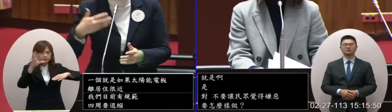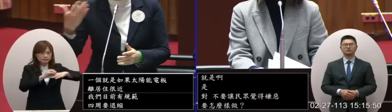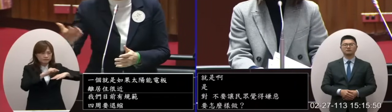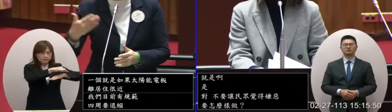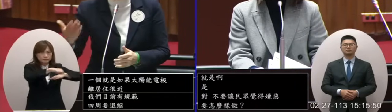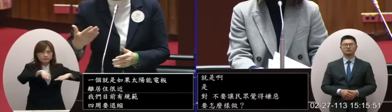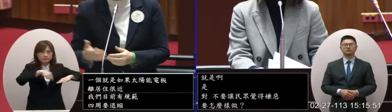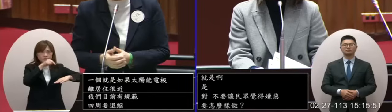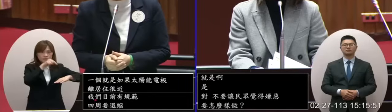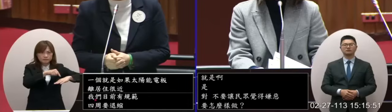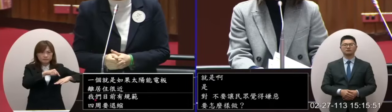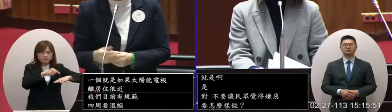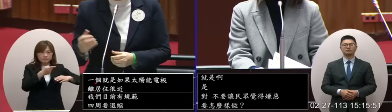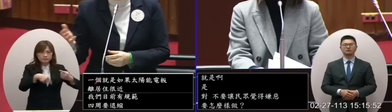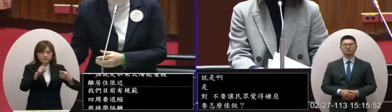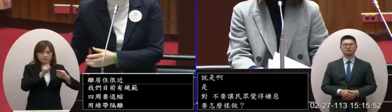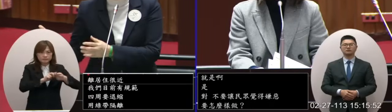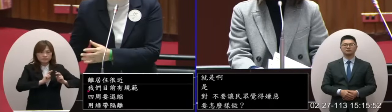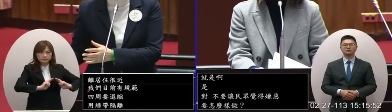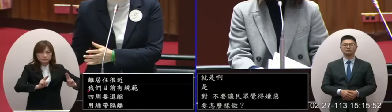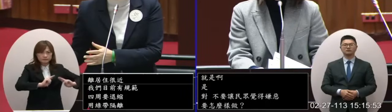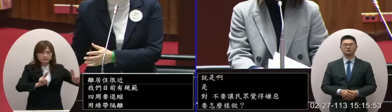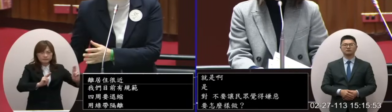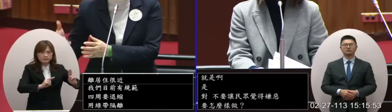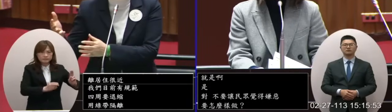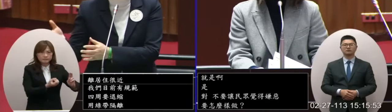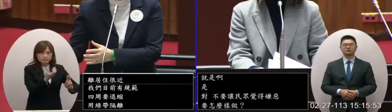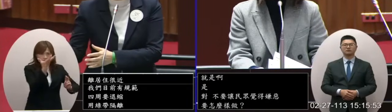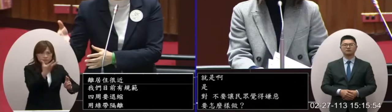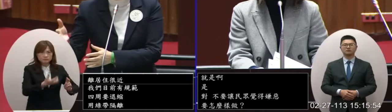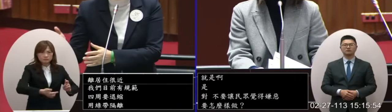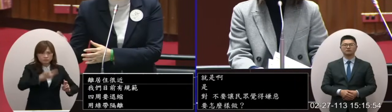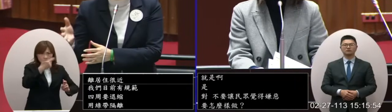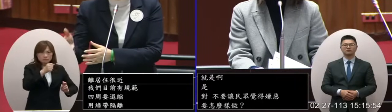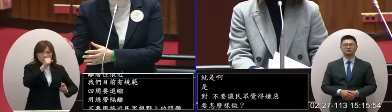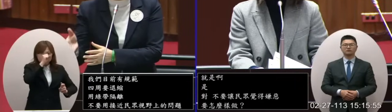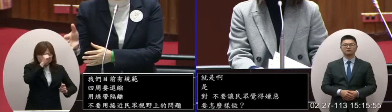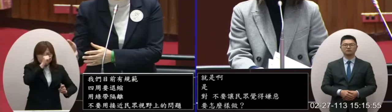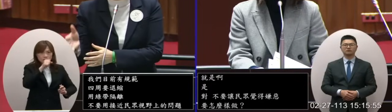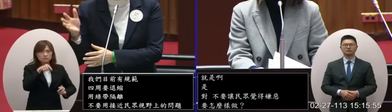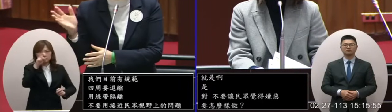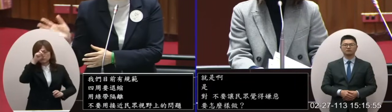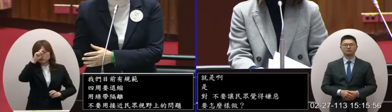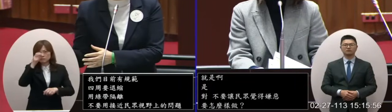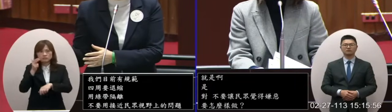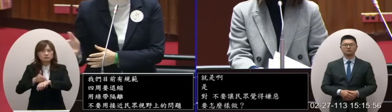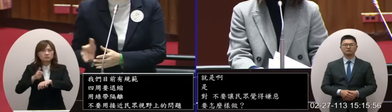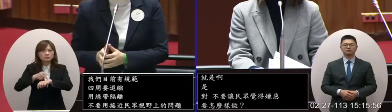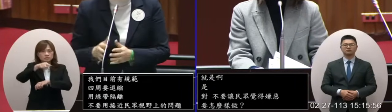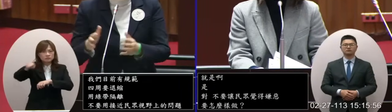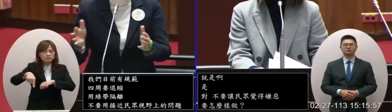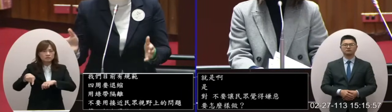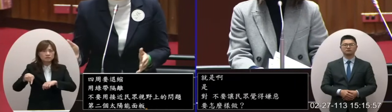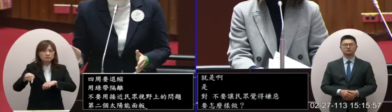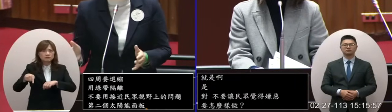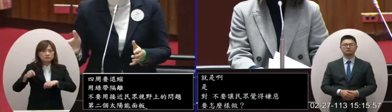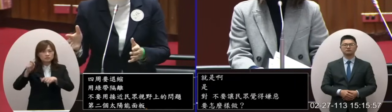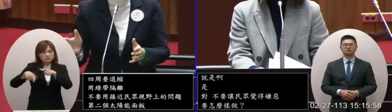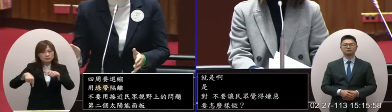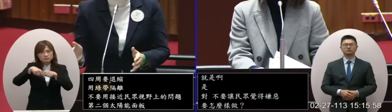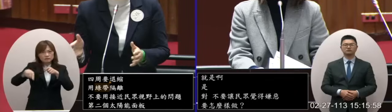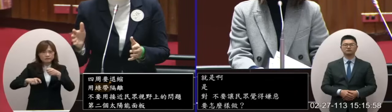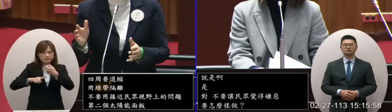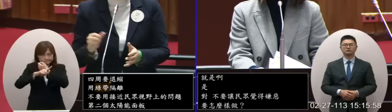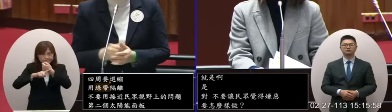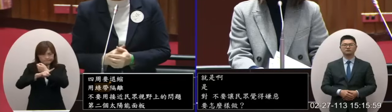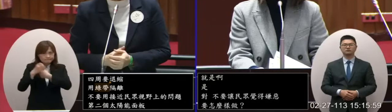个要用更高效率这个部分，那第一个我们会在技术上这个希望业者不断的研发。那第二个，如果有